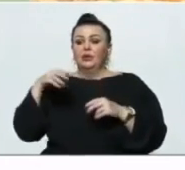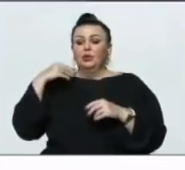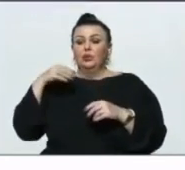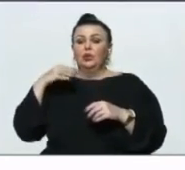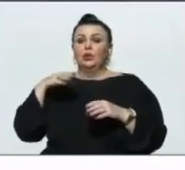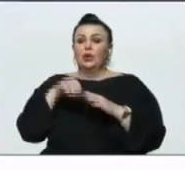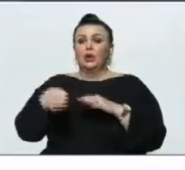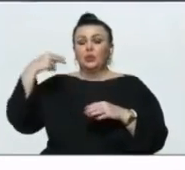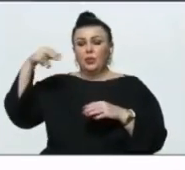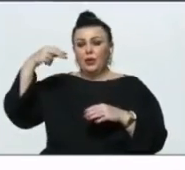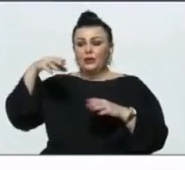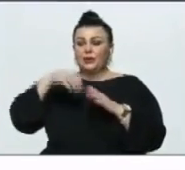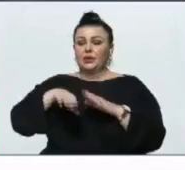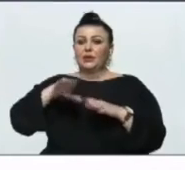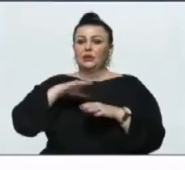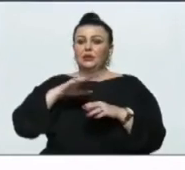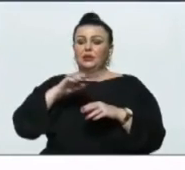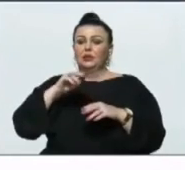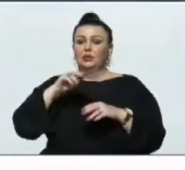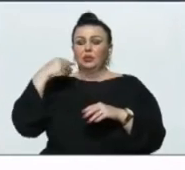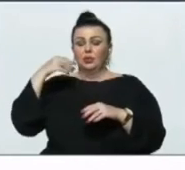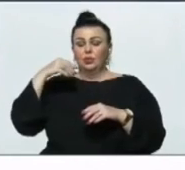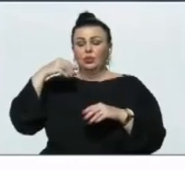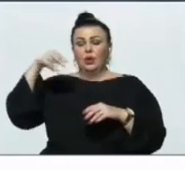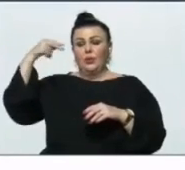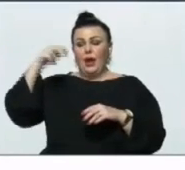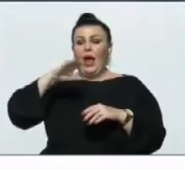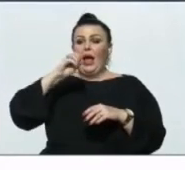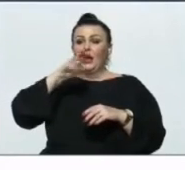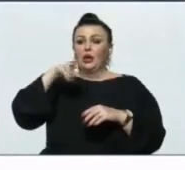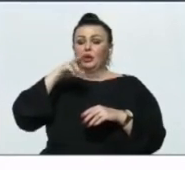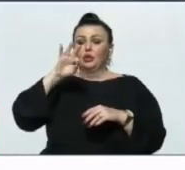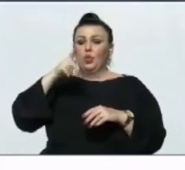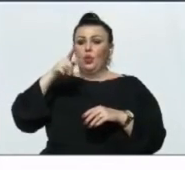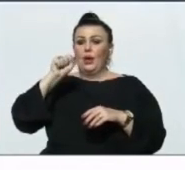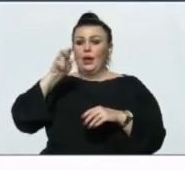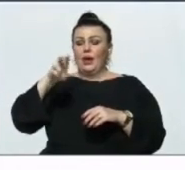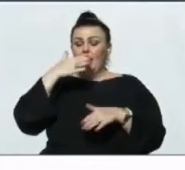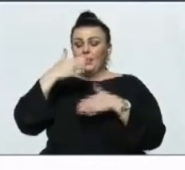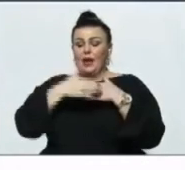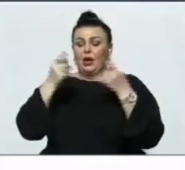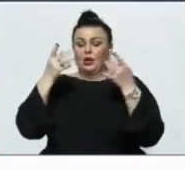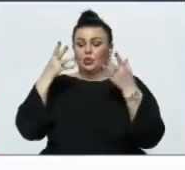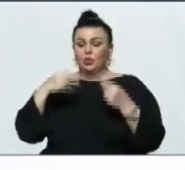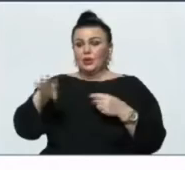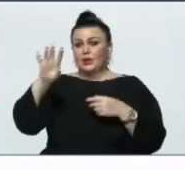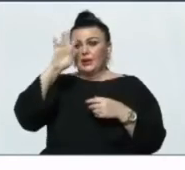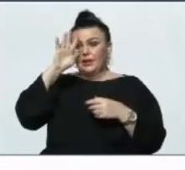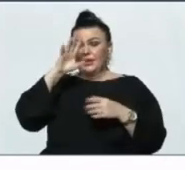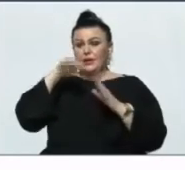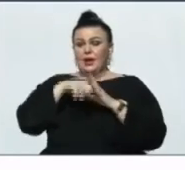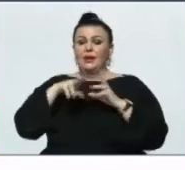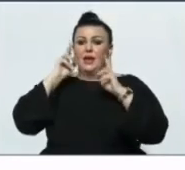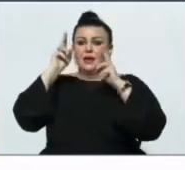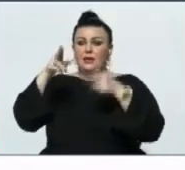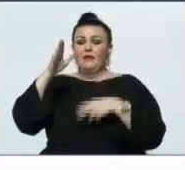Türkiyənin prezidenti, yəni Türkiyə prezidenti Rəcəb Tayyib Ərdoğan yaxın günlərdə İrana